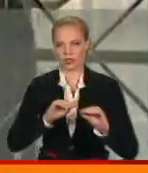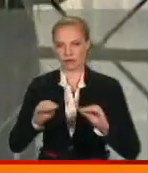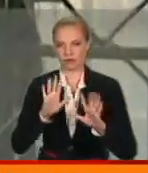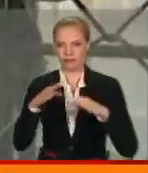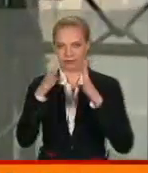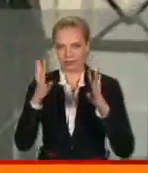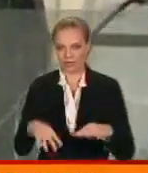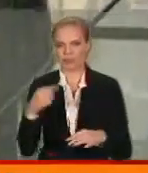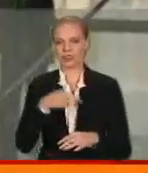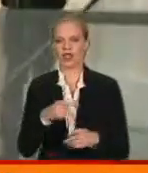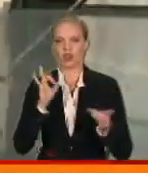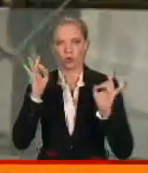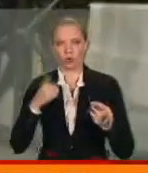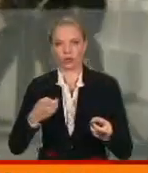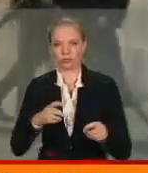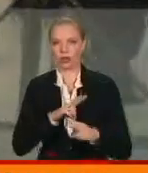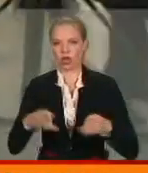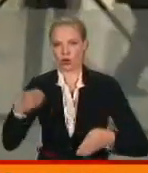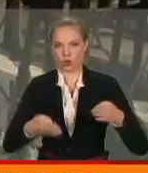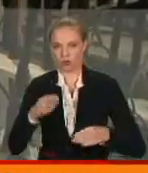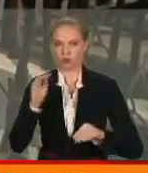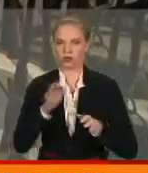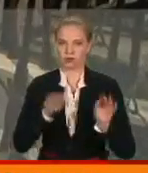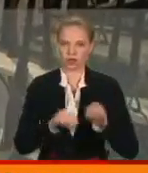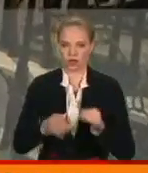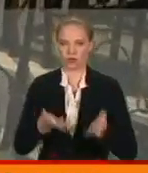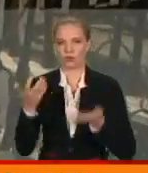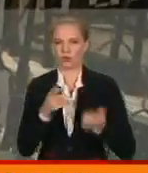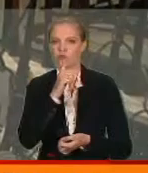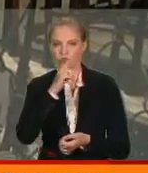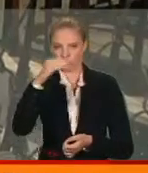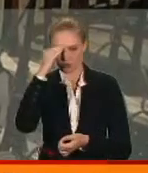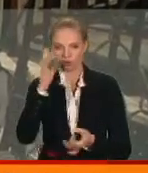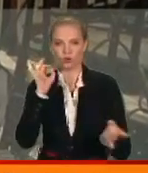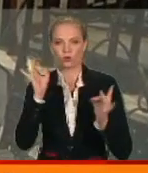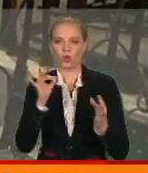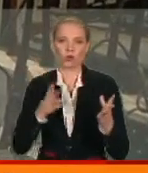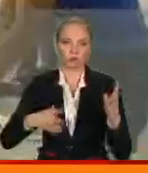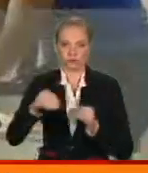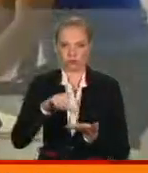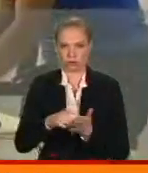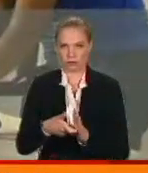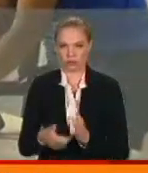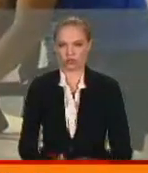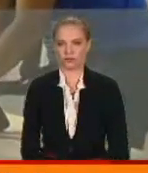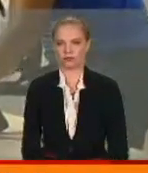у клітці грюкання зброї яку наче роботи складають і розкладають мовчазні чоловіки лунає по всьому